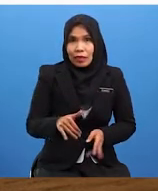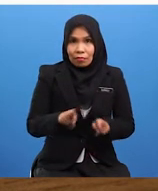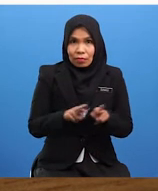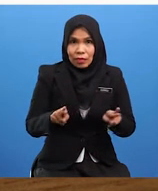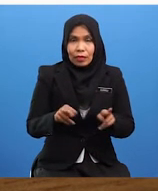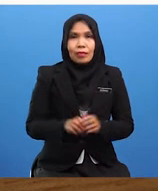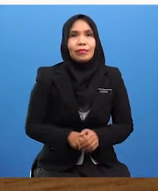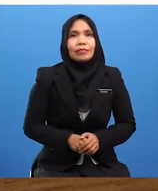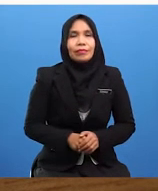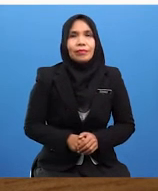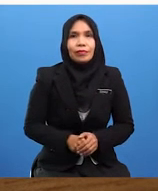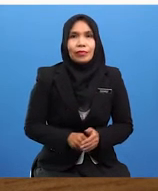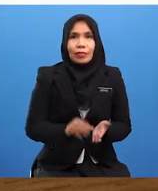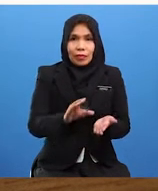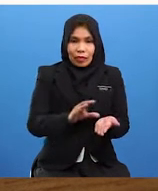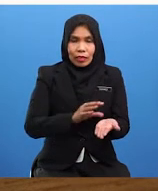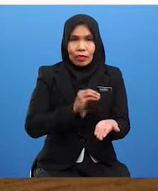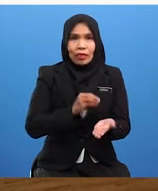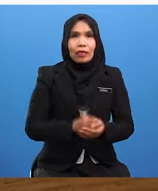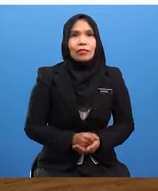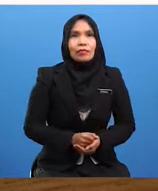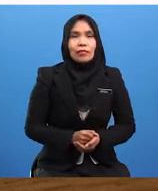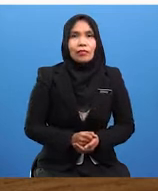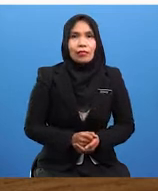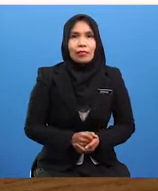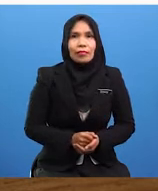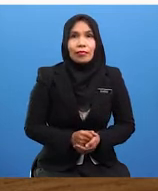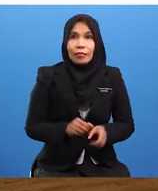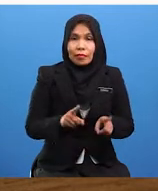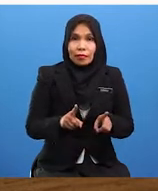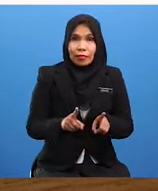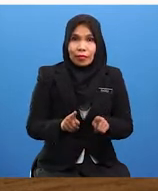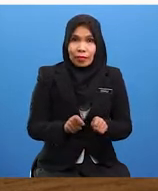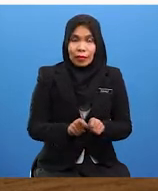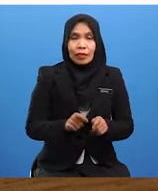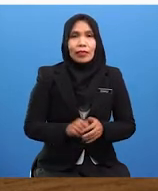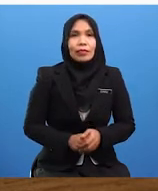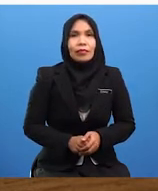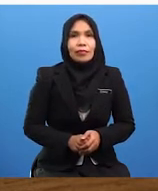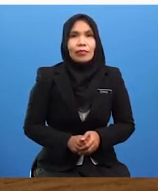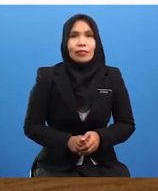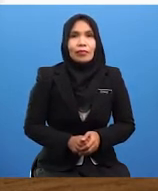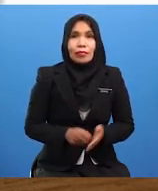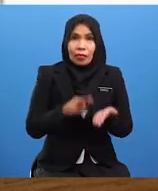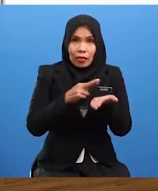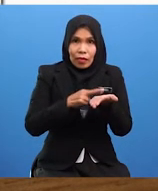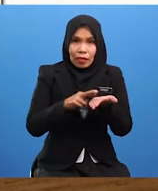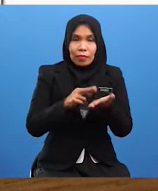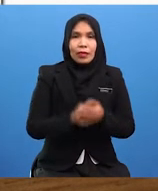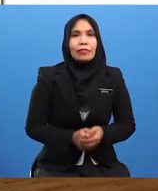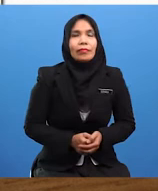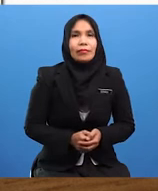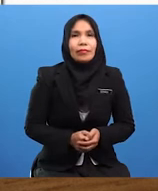Cetakan juga diibaratkan seperti satu rakaman yang dianggap sebagai satu bayangan